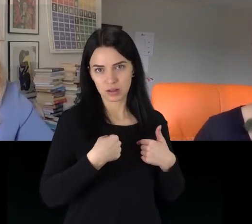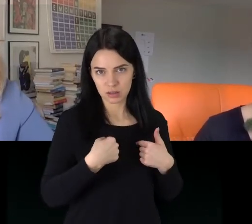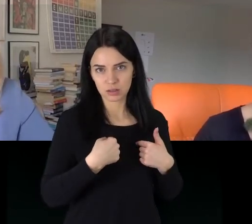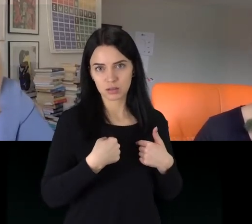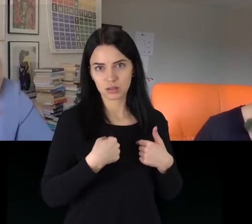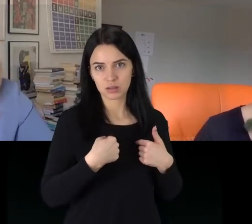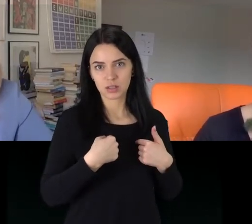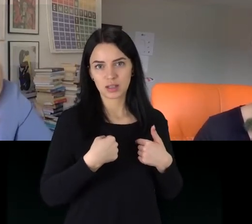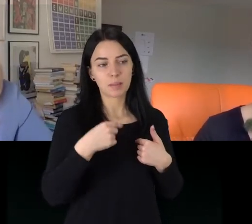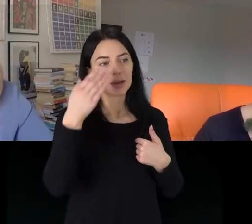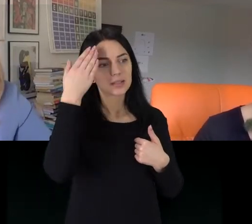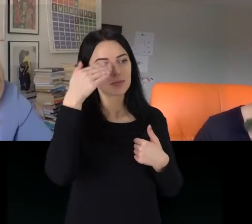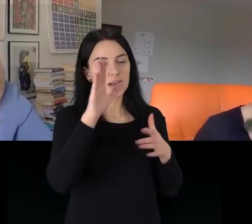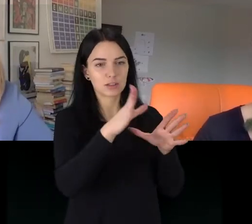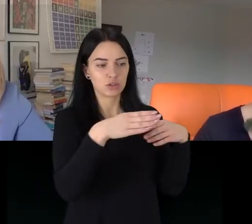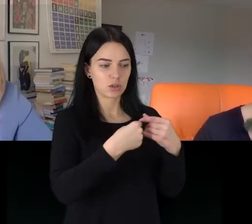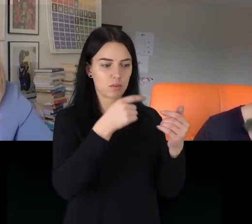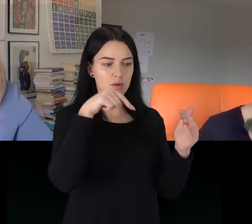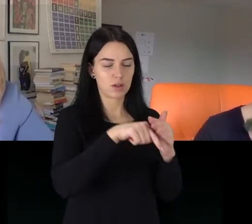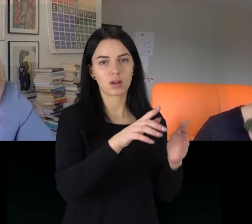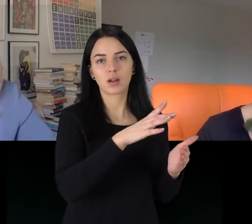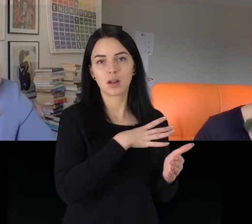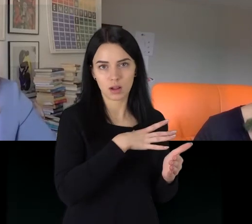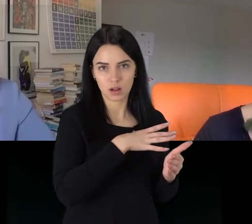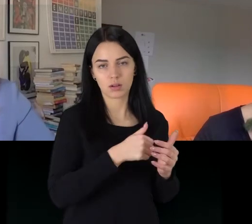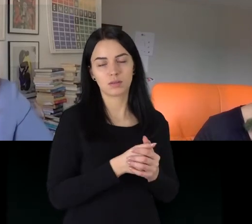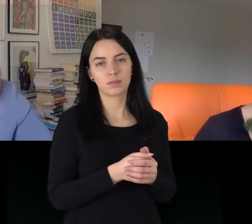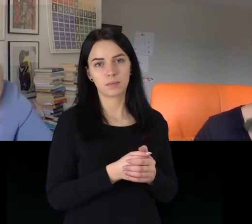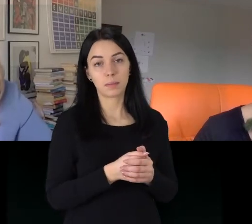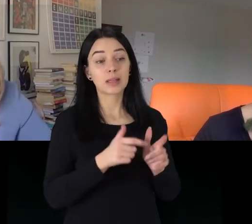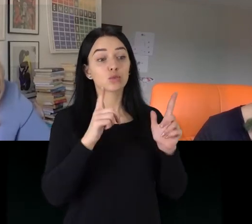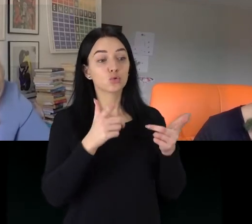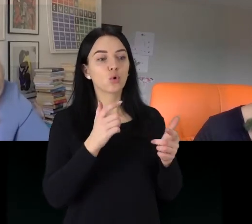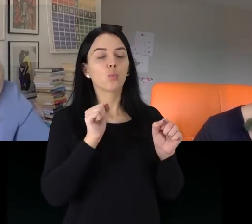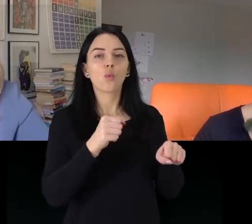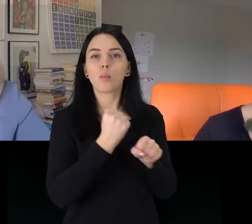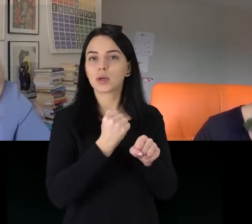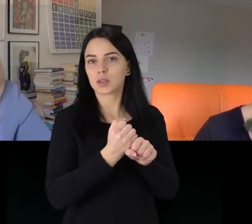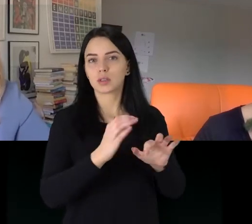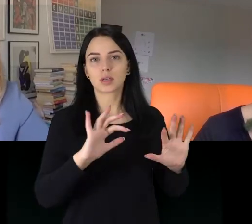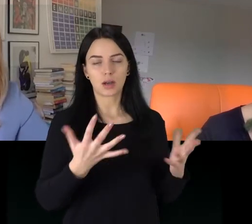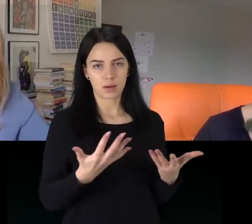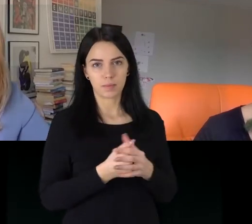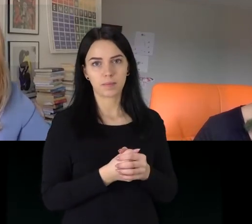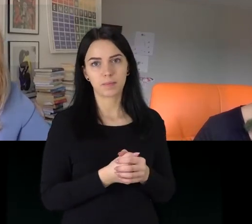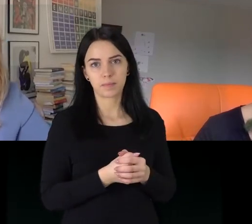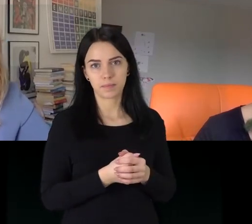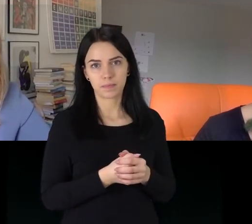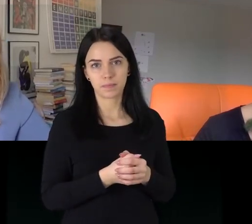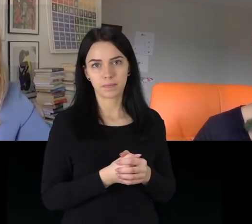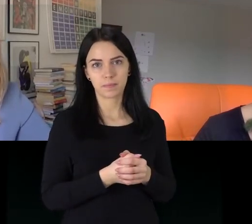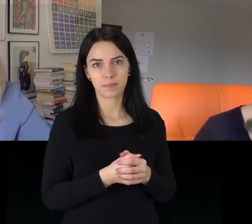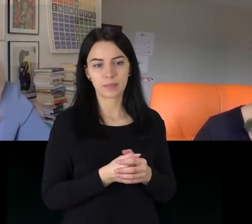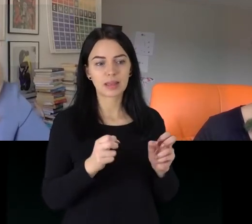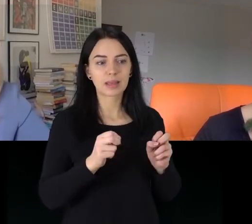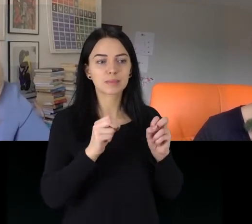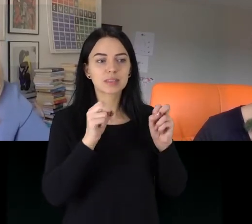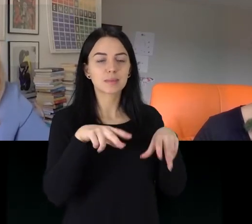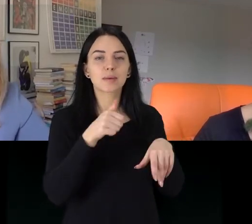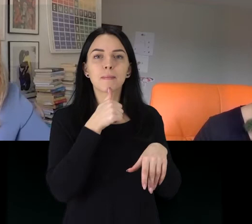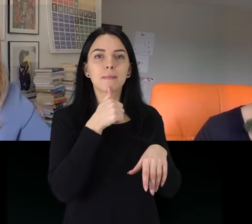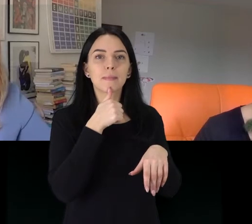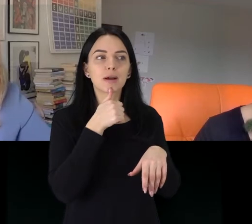svetimą šeimą, kaip kad turbūt nenorėtumėt, kad kištusi jūsų. Bet ką jūs tikrai galite padaryti, tai štai specifinių metodų, sužinojus,